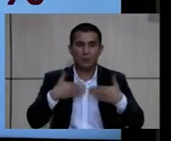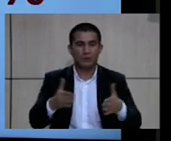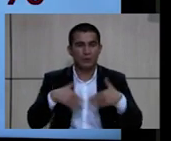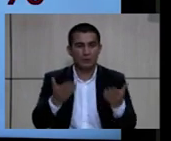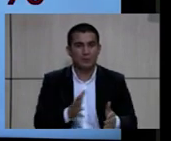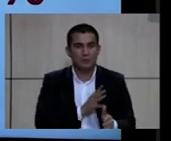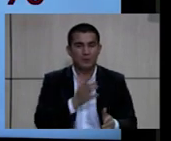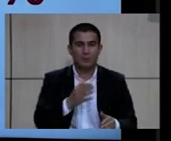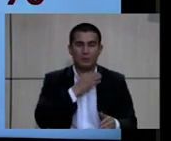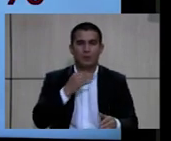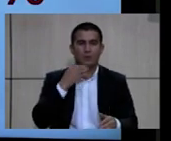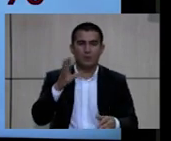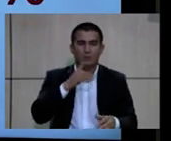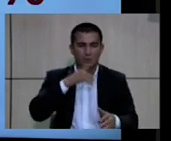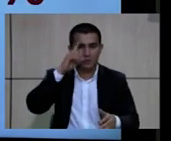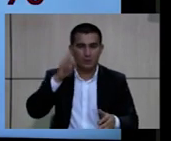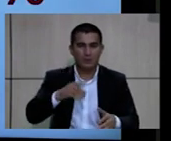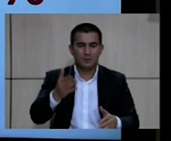keladi.